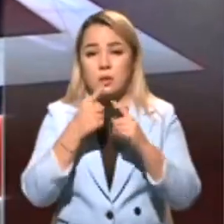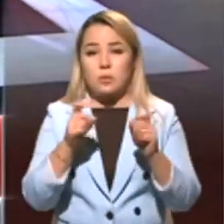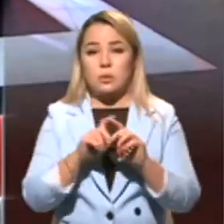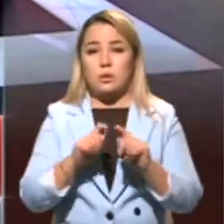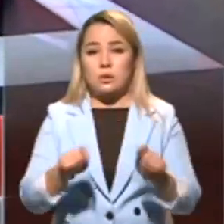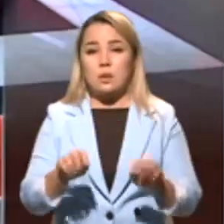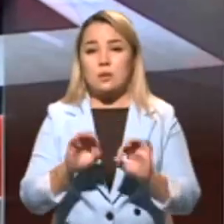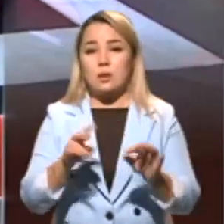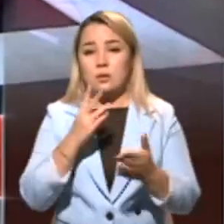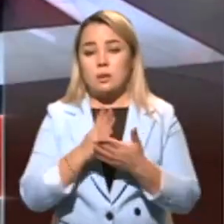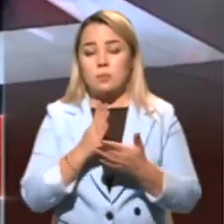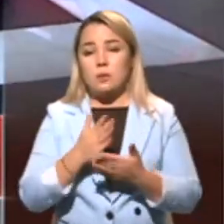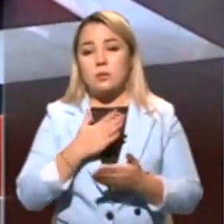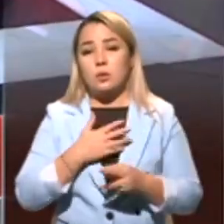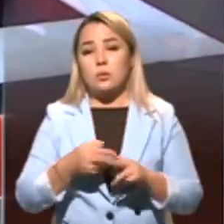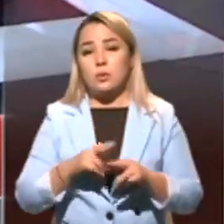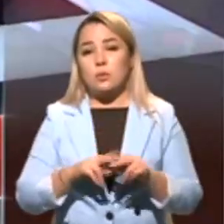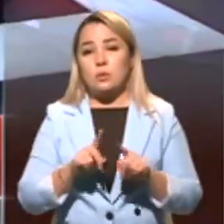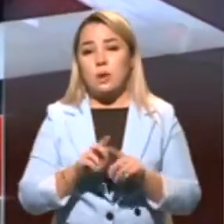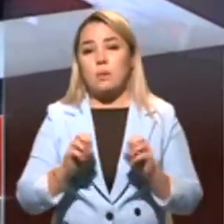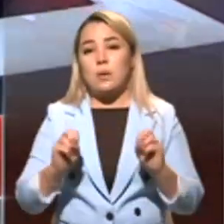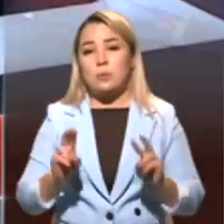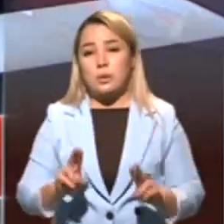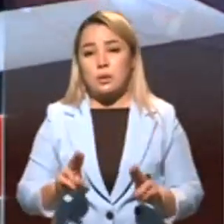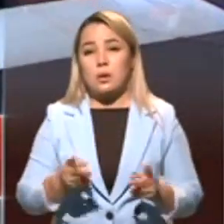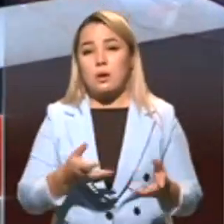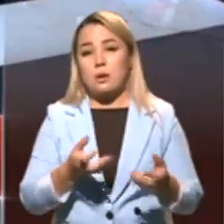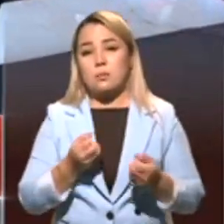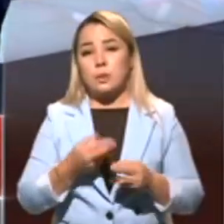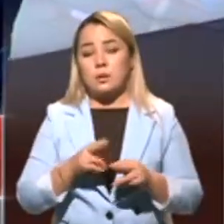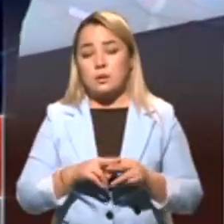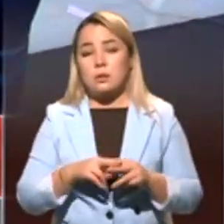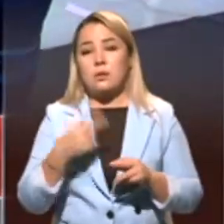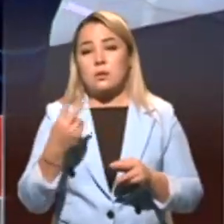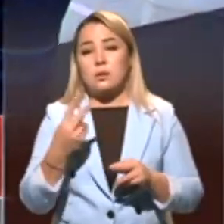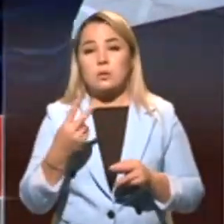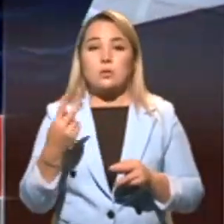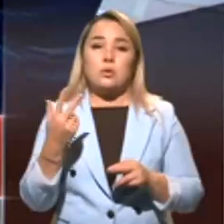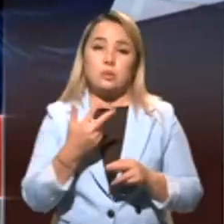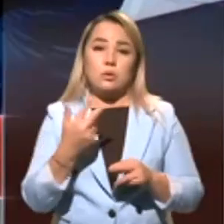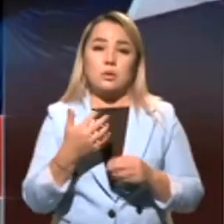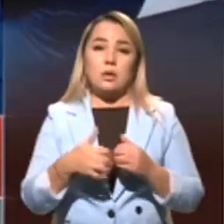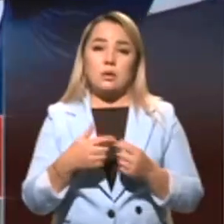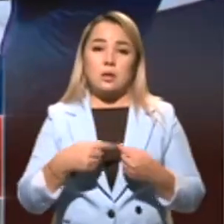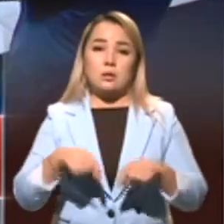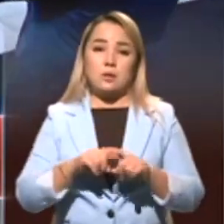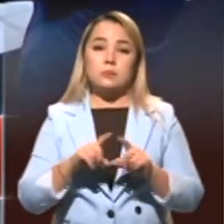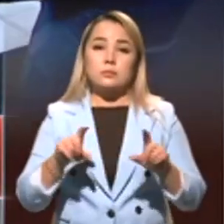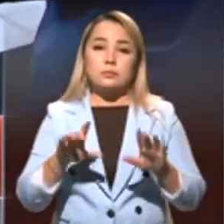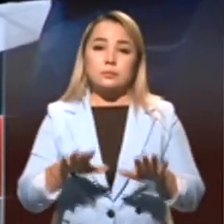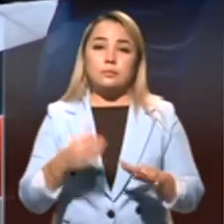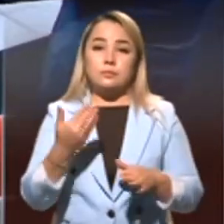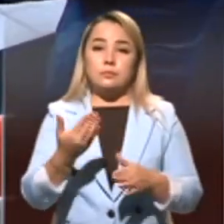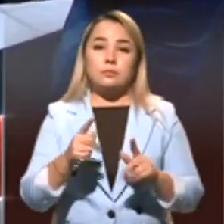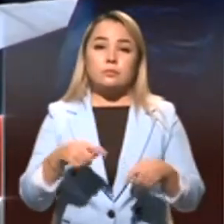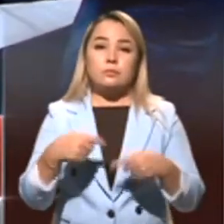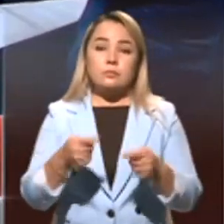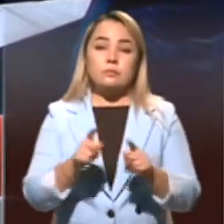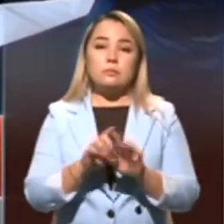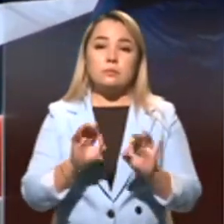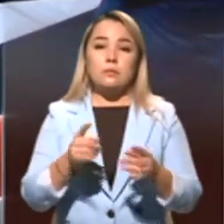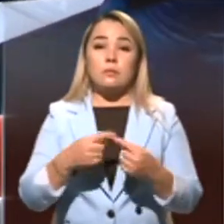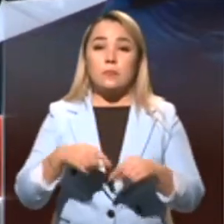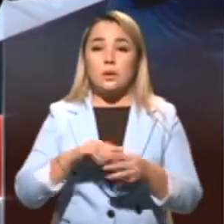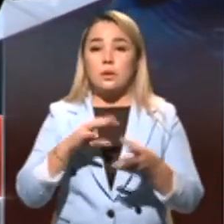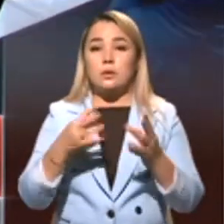олар. Соны біз былай айтқанда мамандар алып, ана екінші, үшінші арадағы субъектіге былай айтқанда беріп, оны былай айтқанда